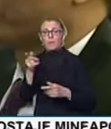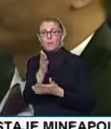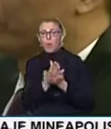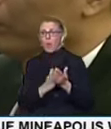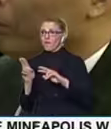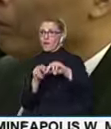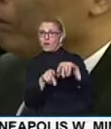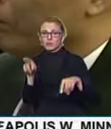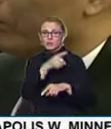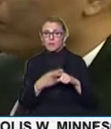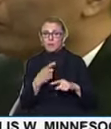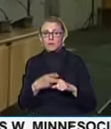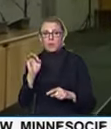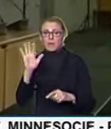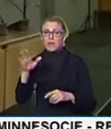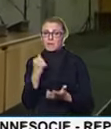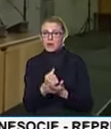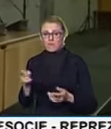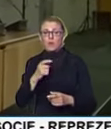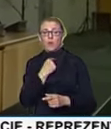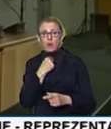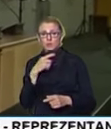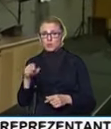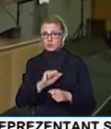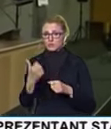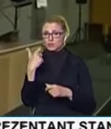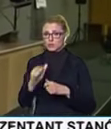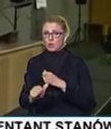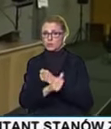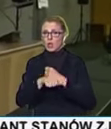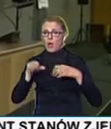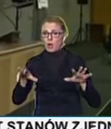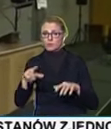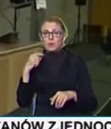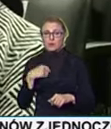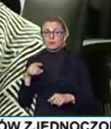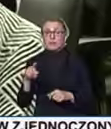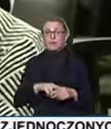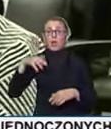połowę pozostałych członków. Uprawnionych do głosowania jest 168.